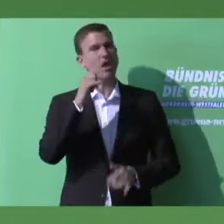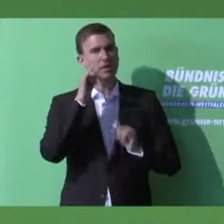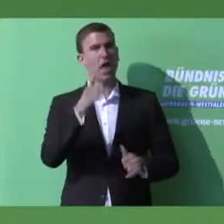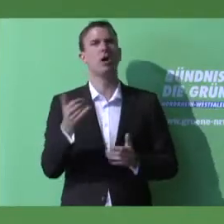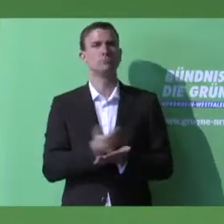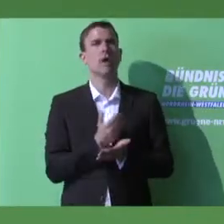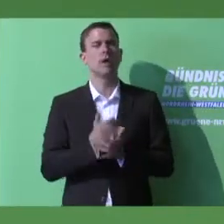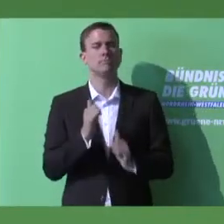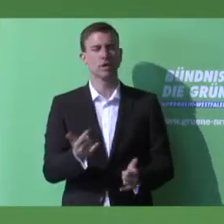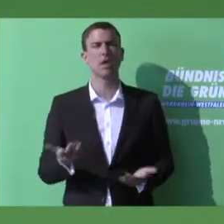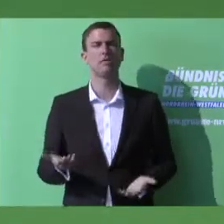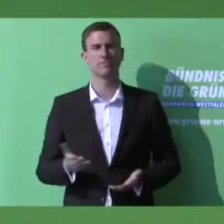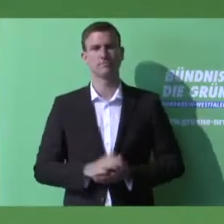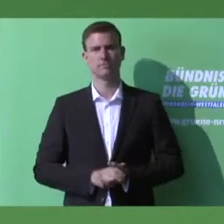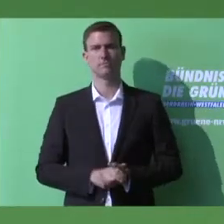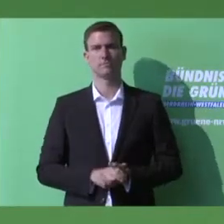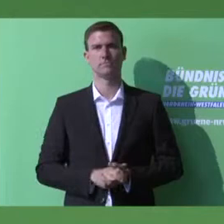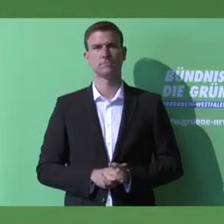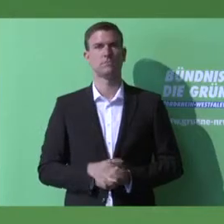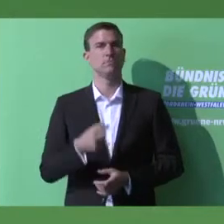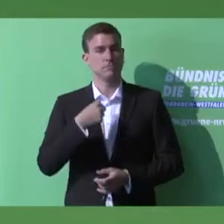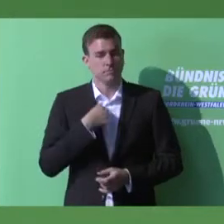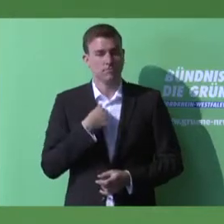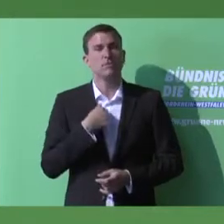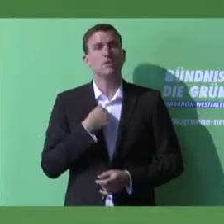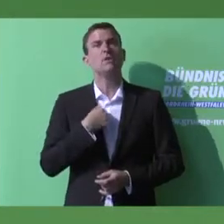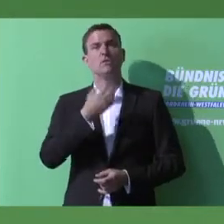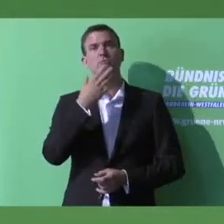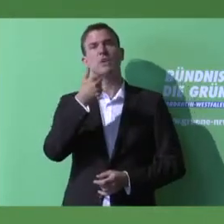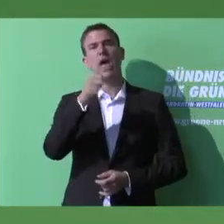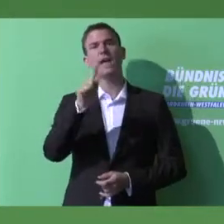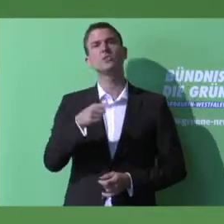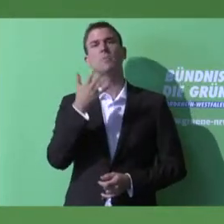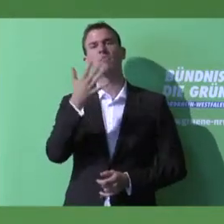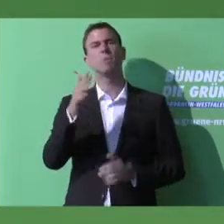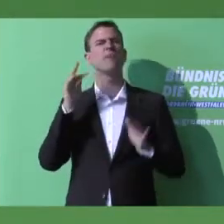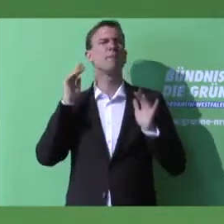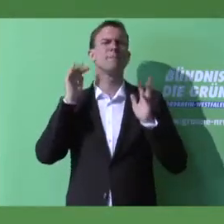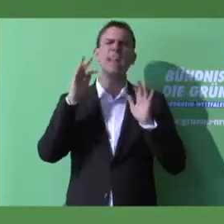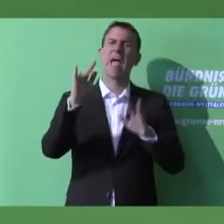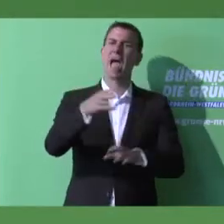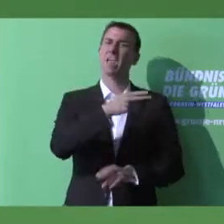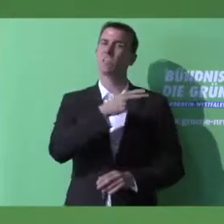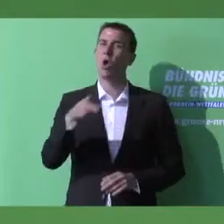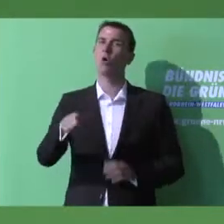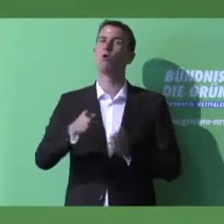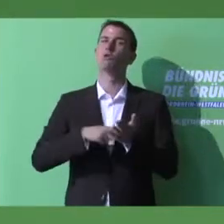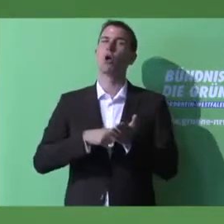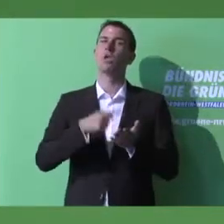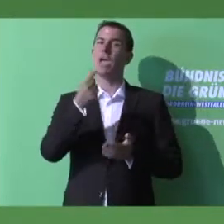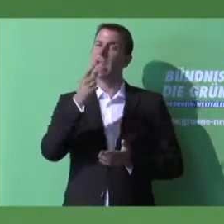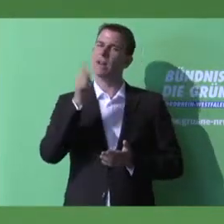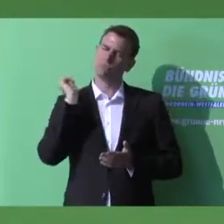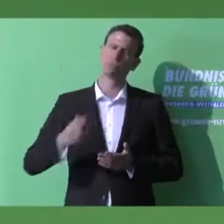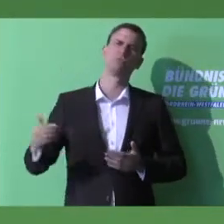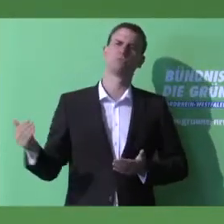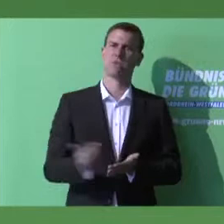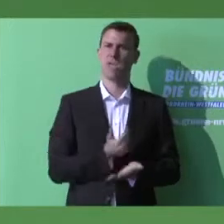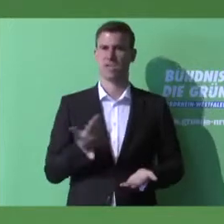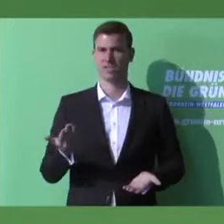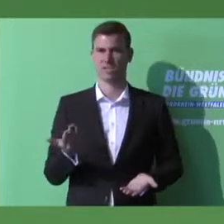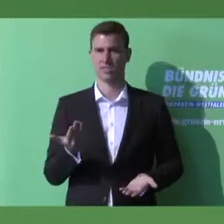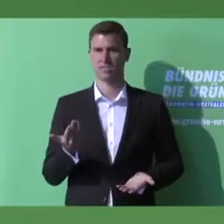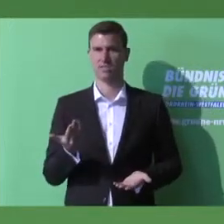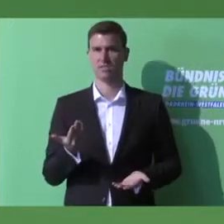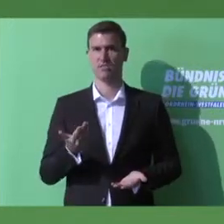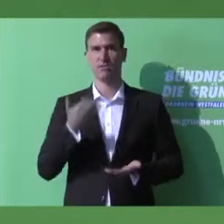sparen. Ich bin dafür, die 1,5 Milliarden Euro Steuergeld zu sparen, die wir